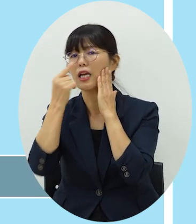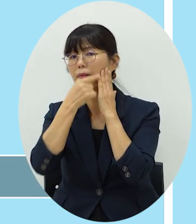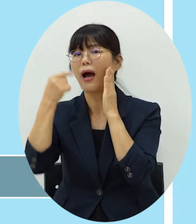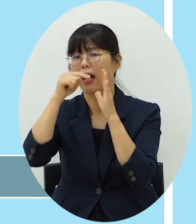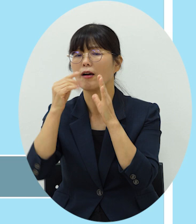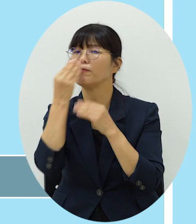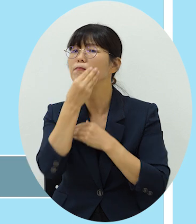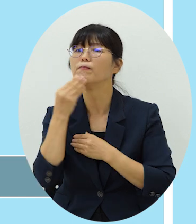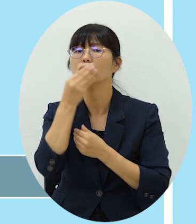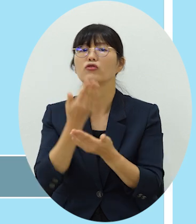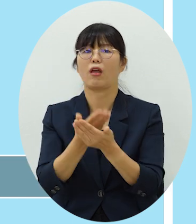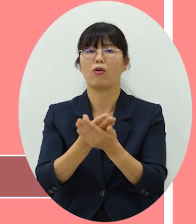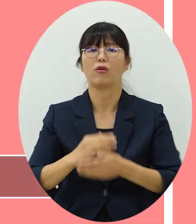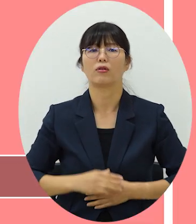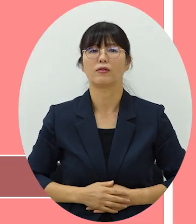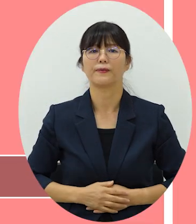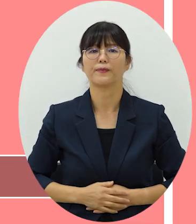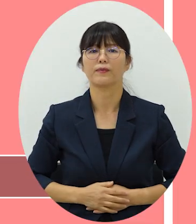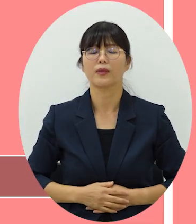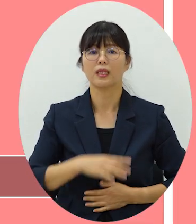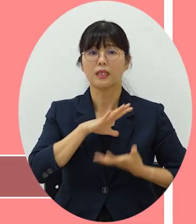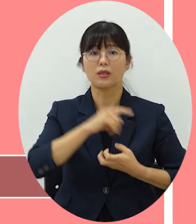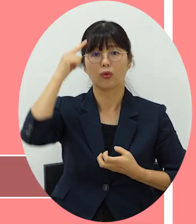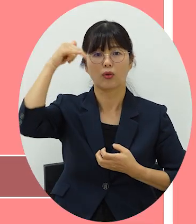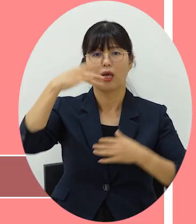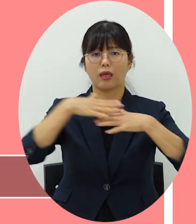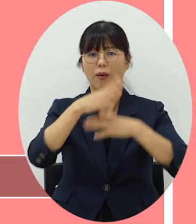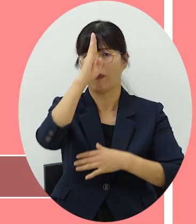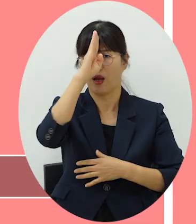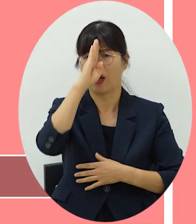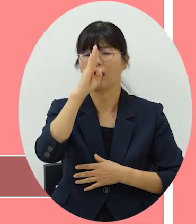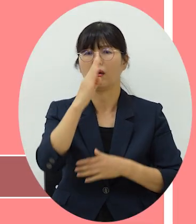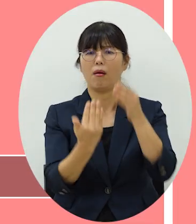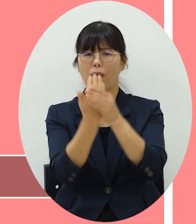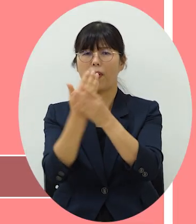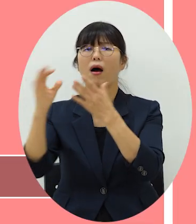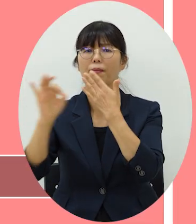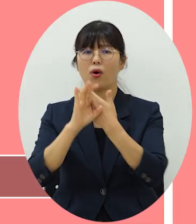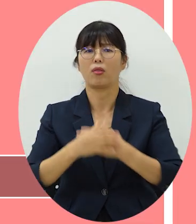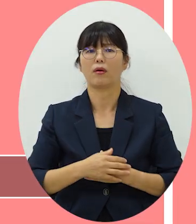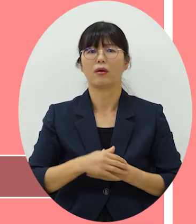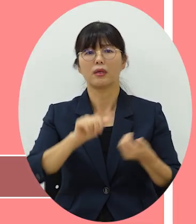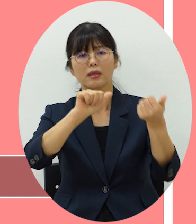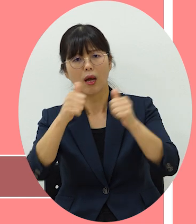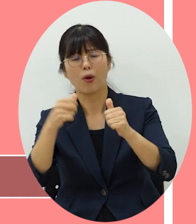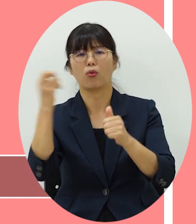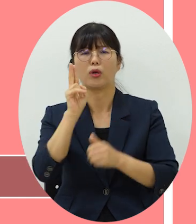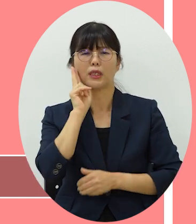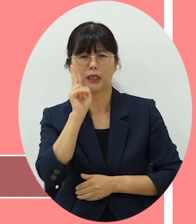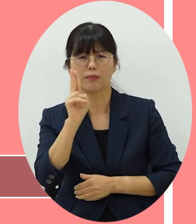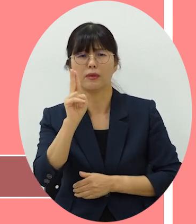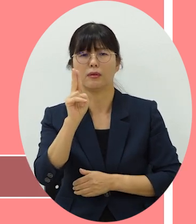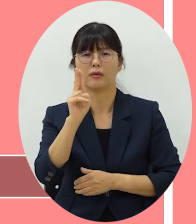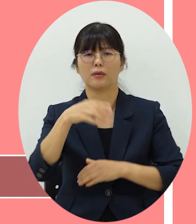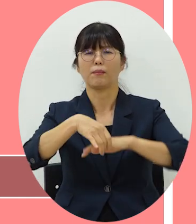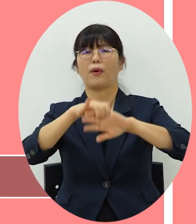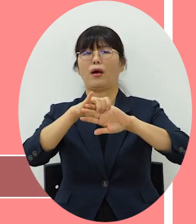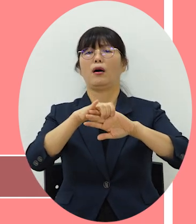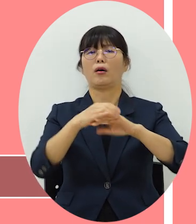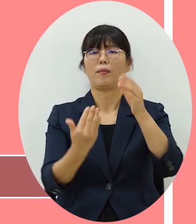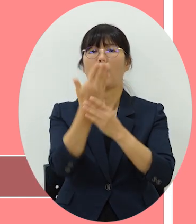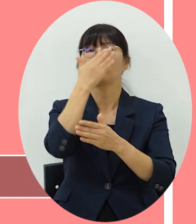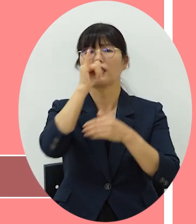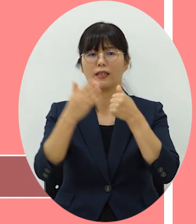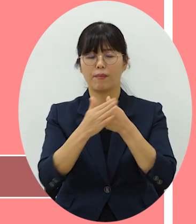입 안을 닦아주세요. 심뇌혈관 질환은 일단 발생하면 사망 또는 심각한 장애를 유발할 수